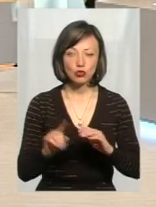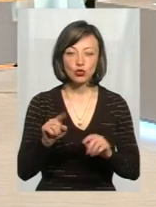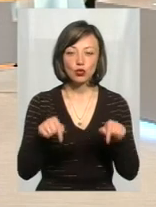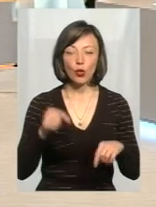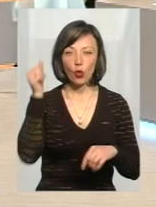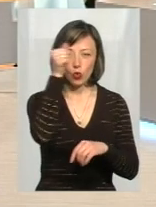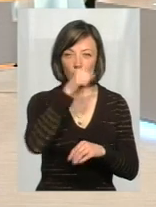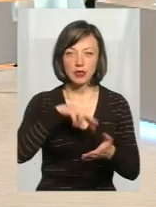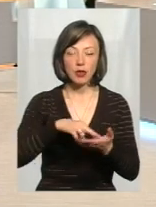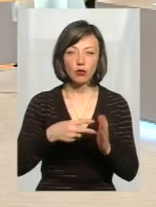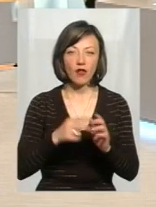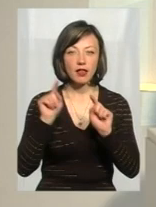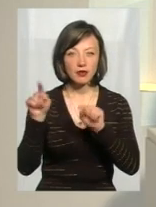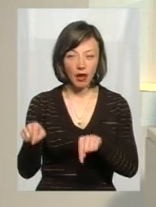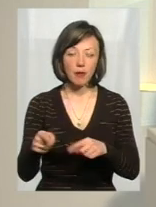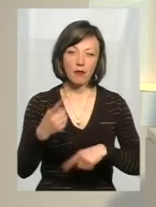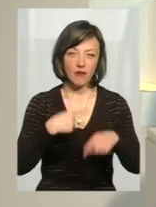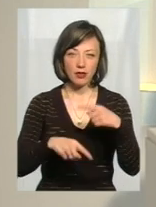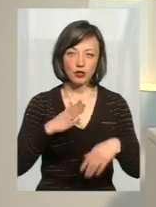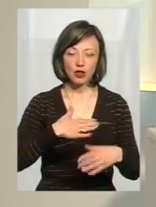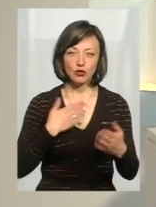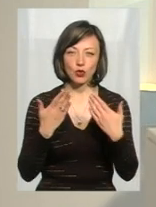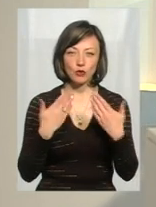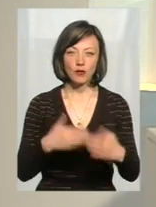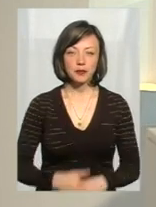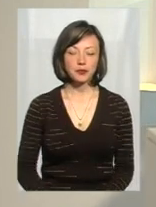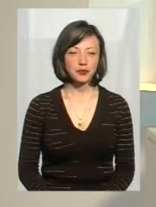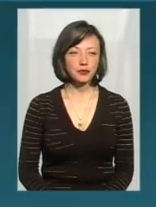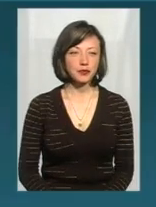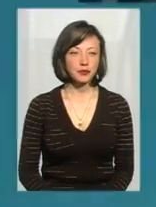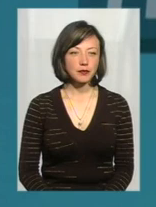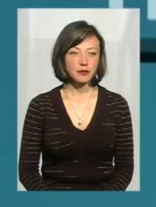цього року запланували там, а потім повернемося у студію далі для розмови.